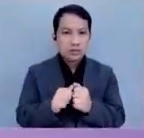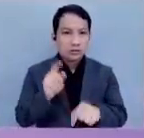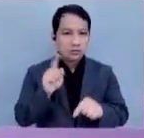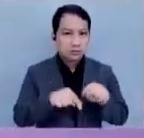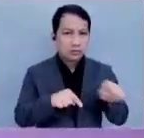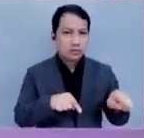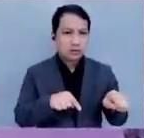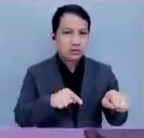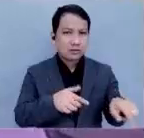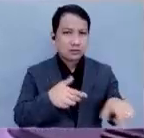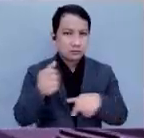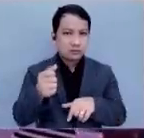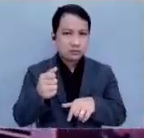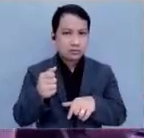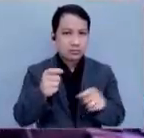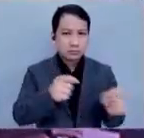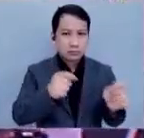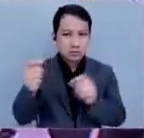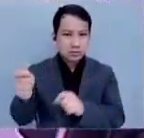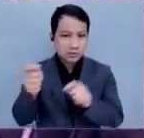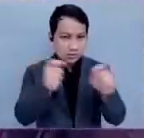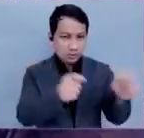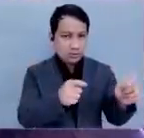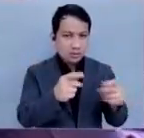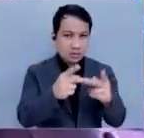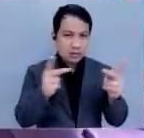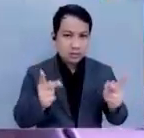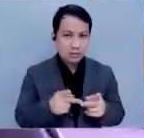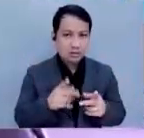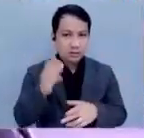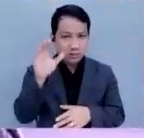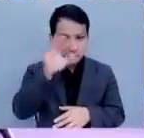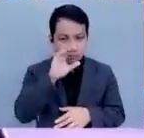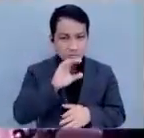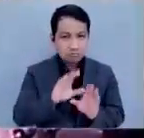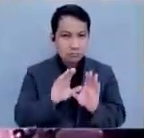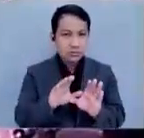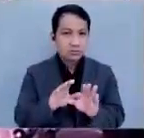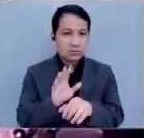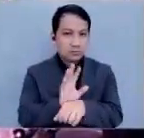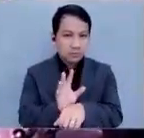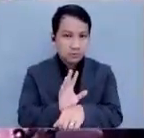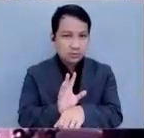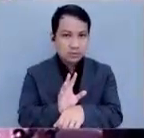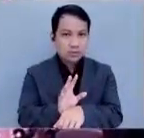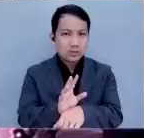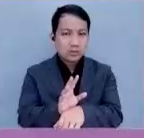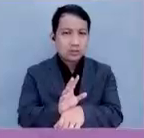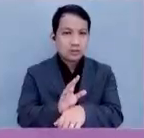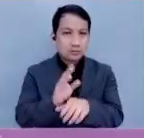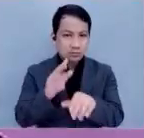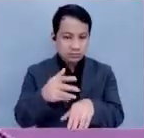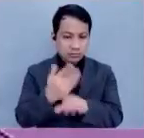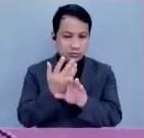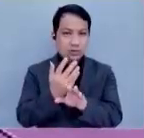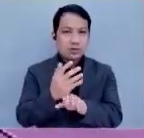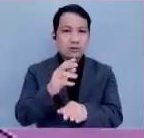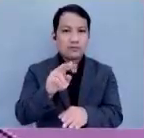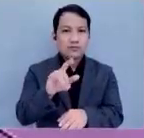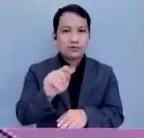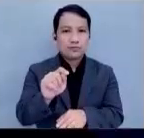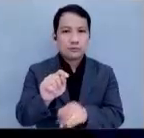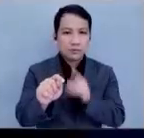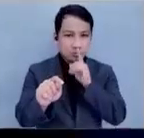at magpalipat-lipat ng location para lang mag-shoot ng film. Pero kahit virtual background, makatotohanan